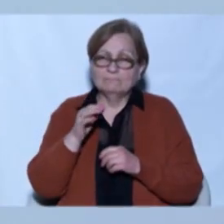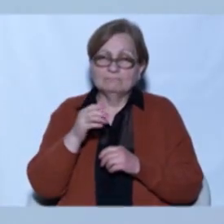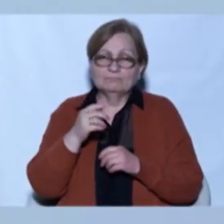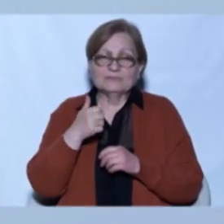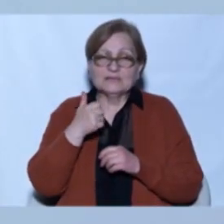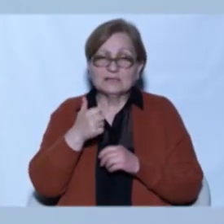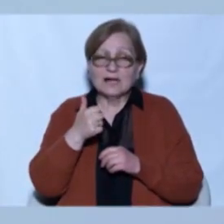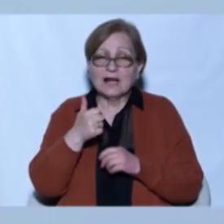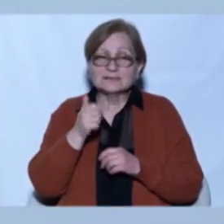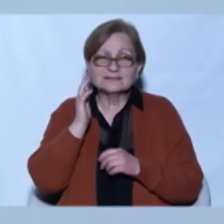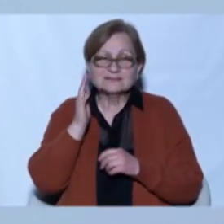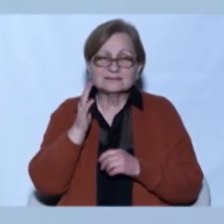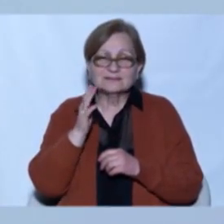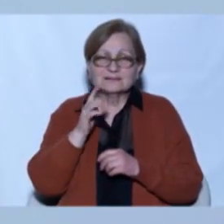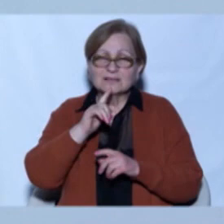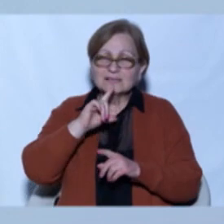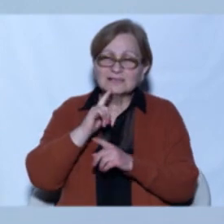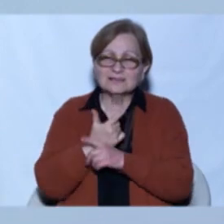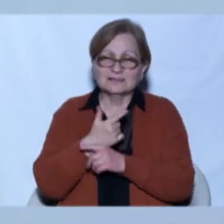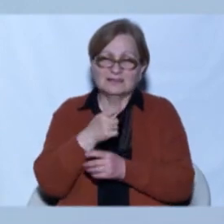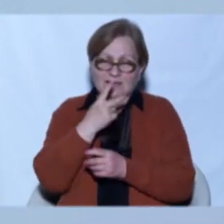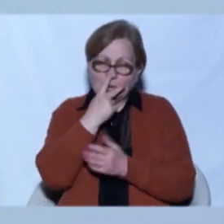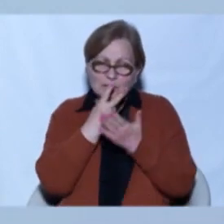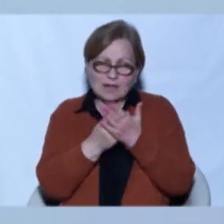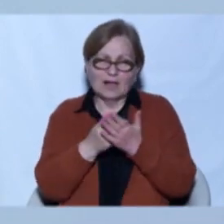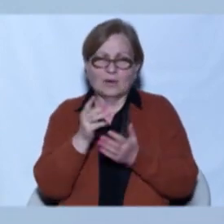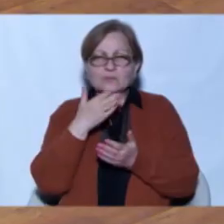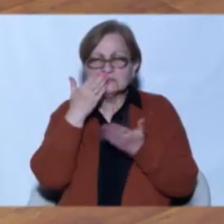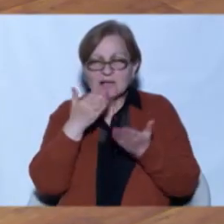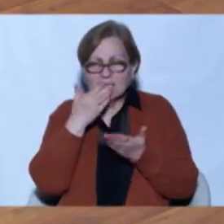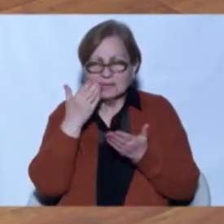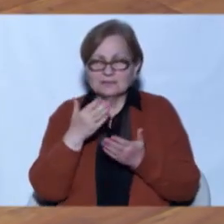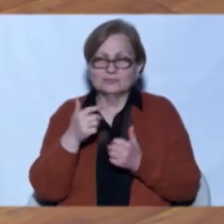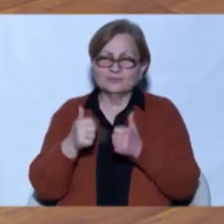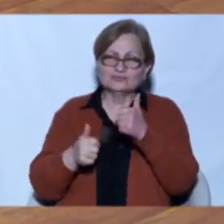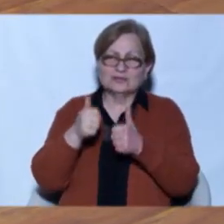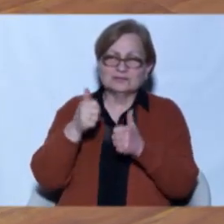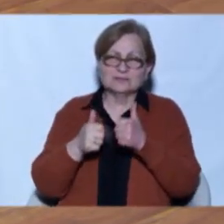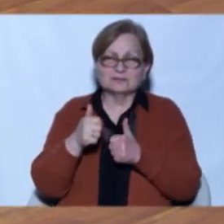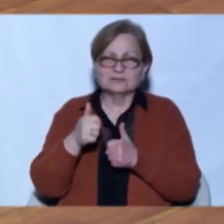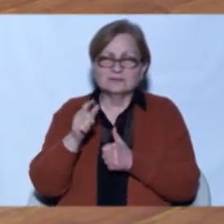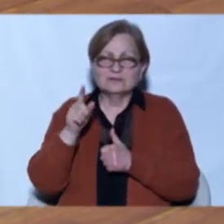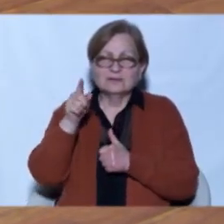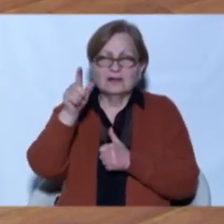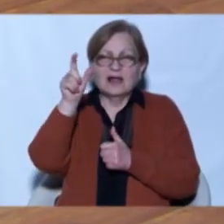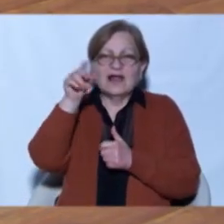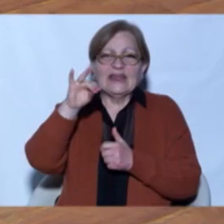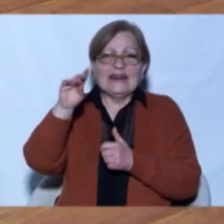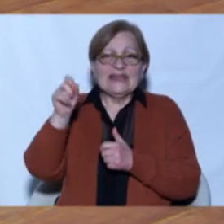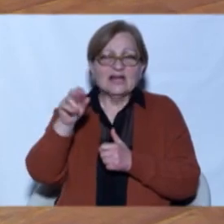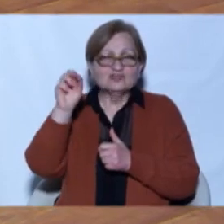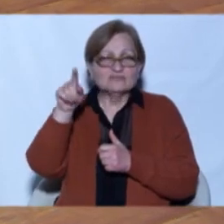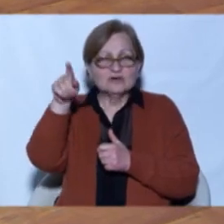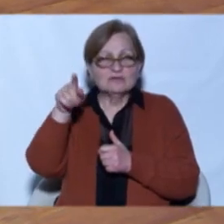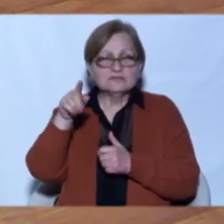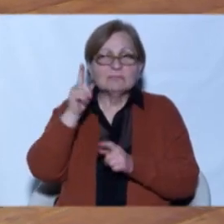კარგი იქნება, რომ კვლავ მიუბრუნდე, გადაიკითხო და შეადარო ილია ჭავჭავაძემ რა შეინარჩუნა ლეგენდიდან